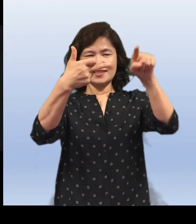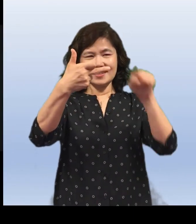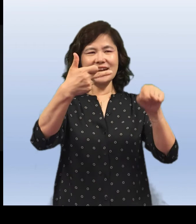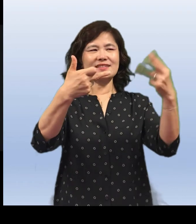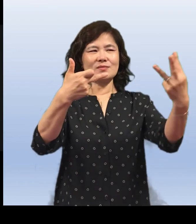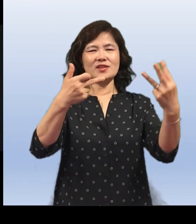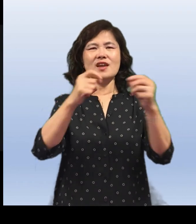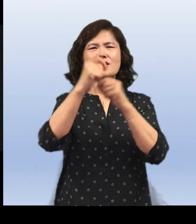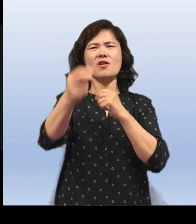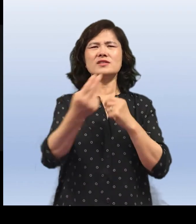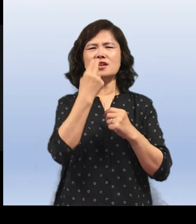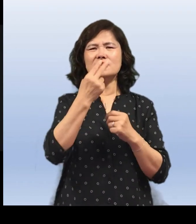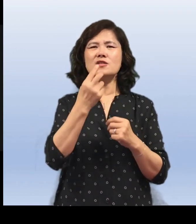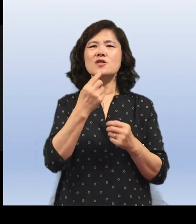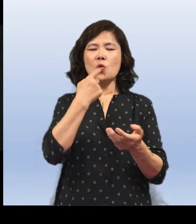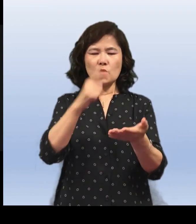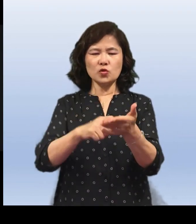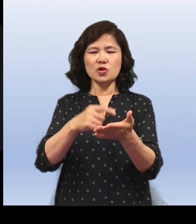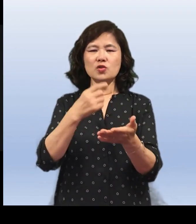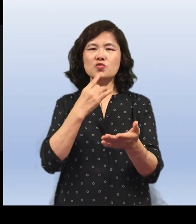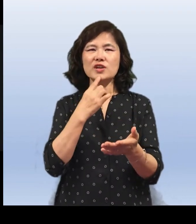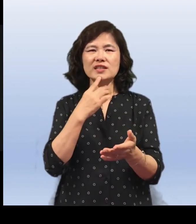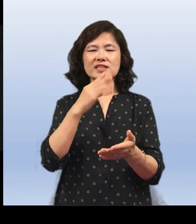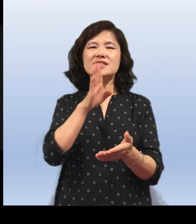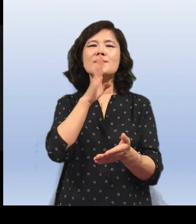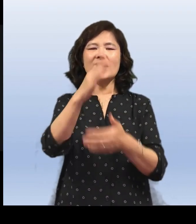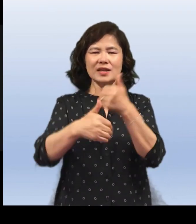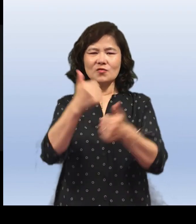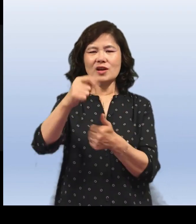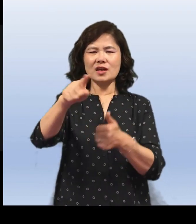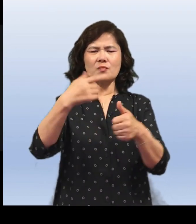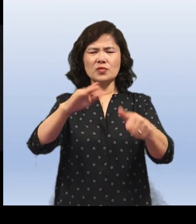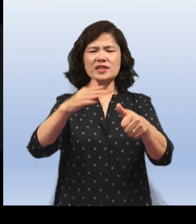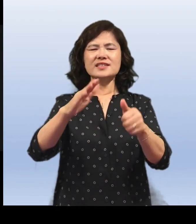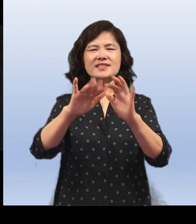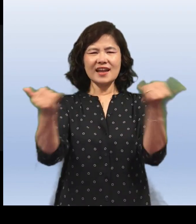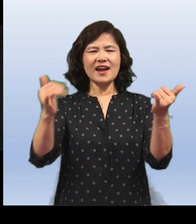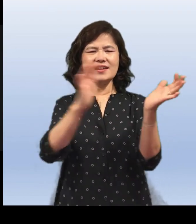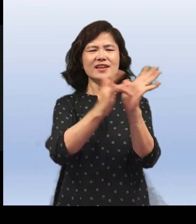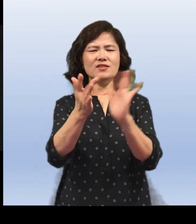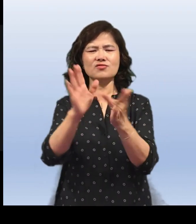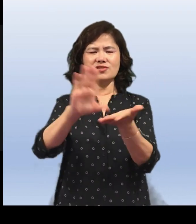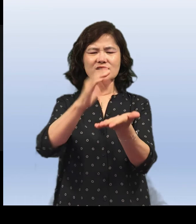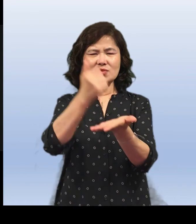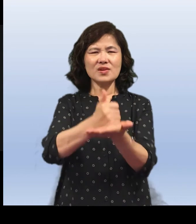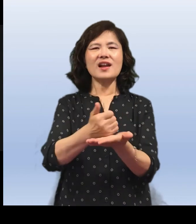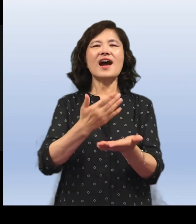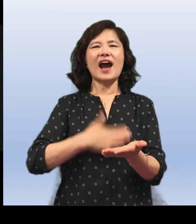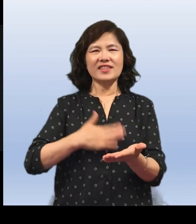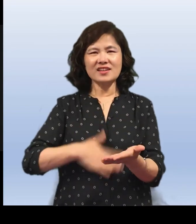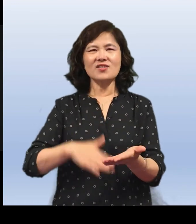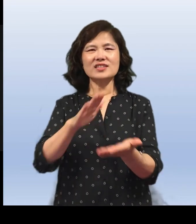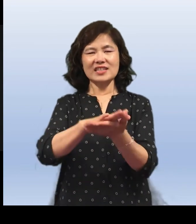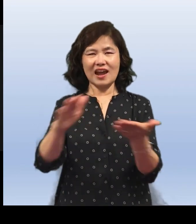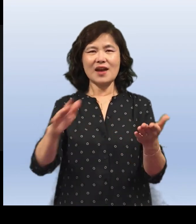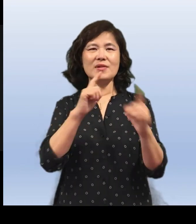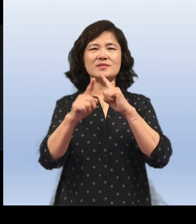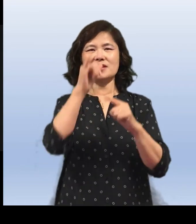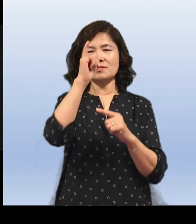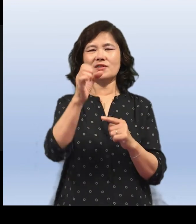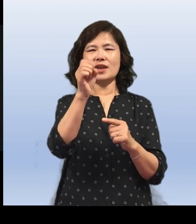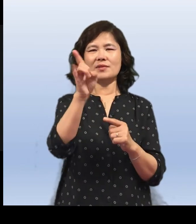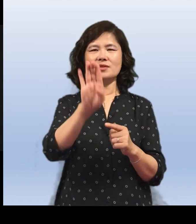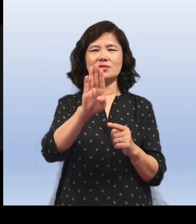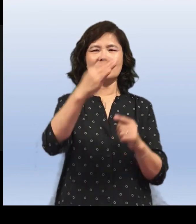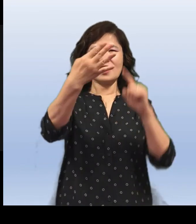곧 유일하신 참 하나님과 그의 보내신 자 예수 그리스도를 아는 것이니이다 라고 말씀하고 있고, 에베소서